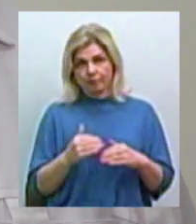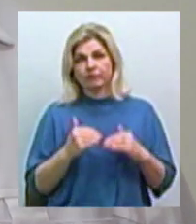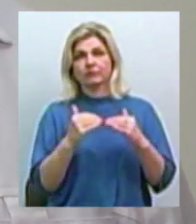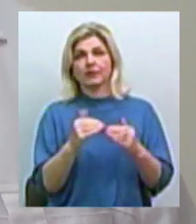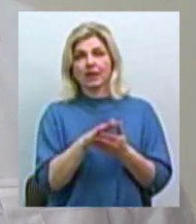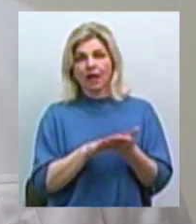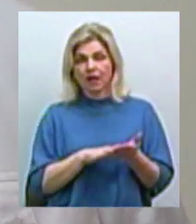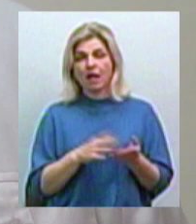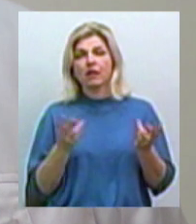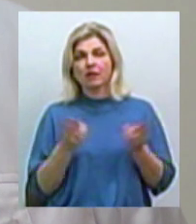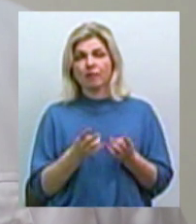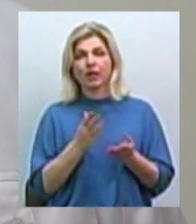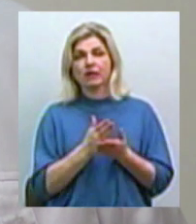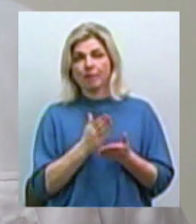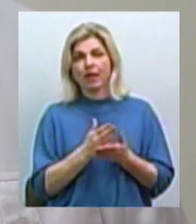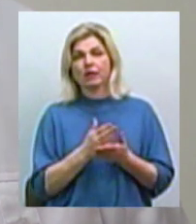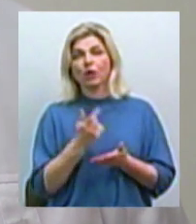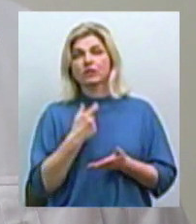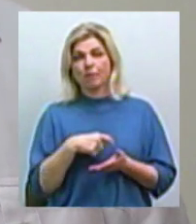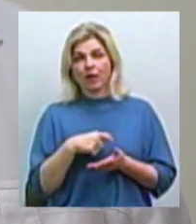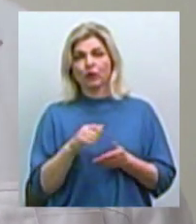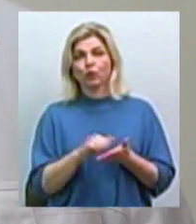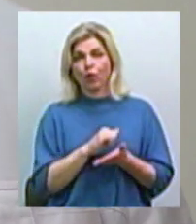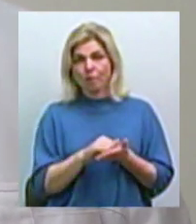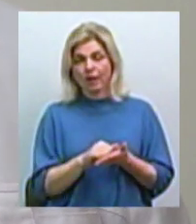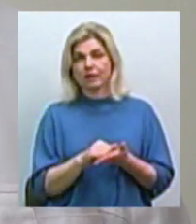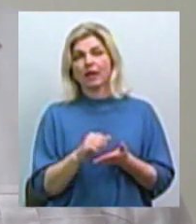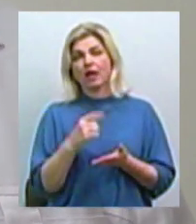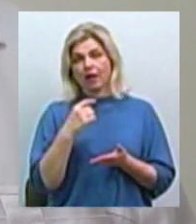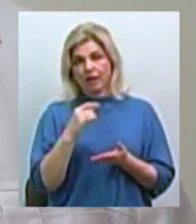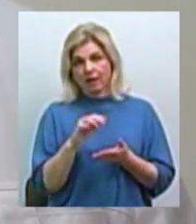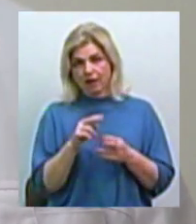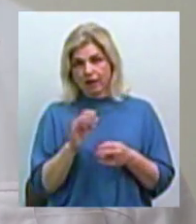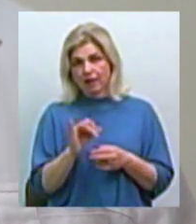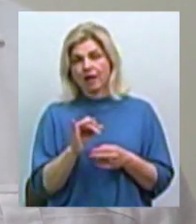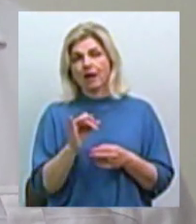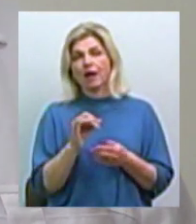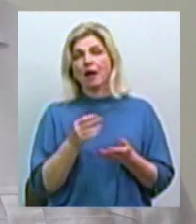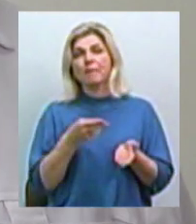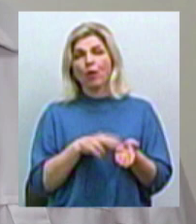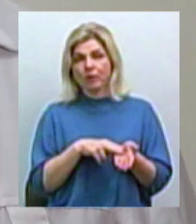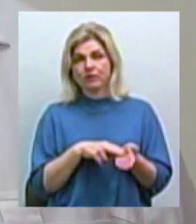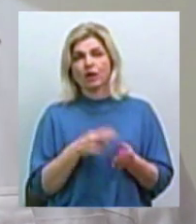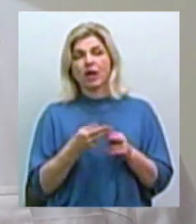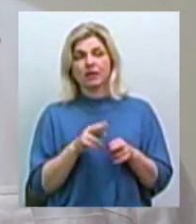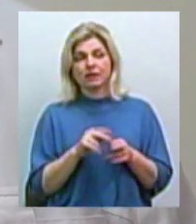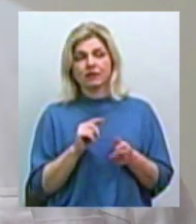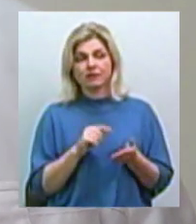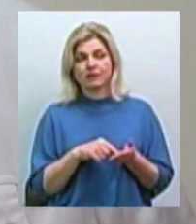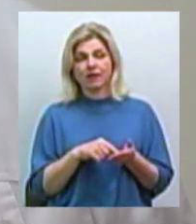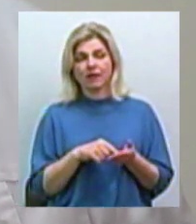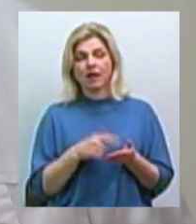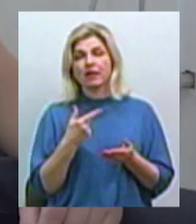Також необхідно мати про собі документи, які підтверджують особу та підтверджують реєстрацію, тобто місце, де